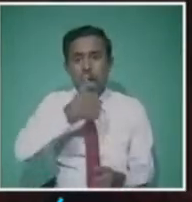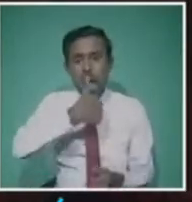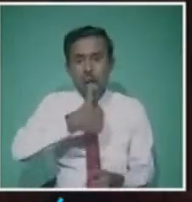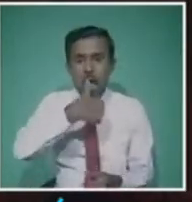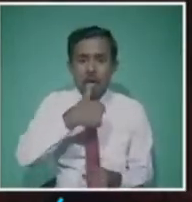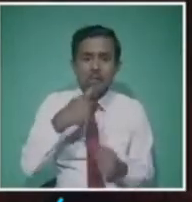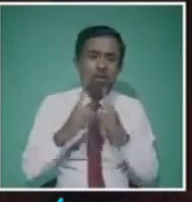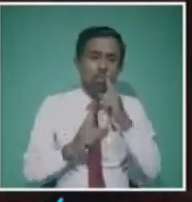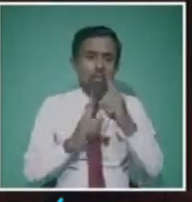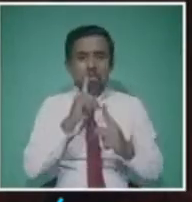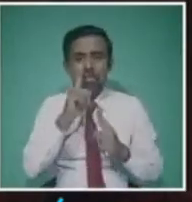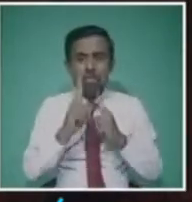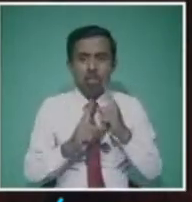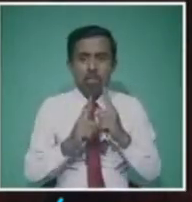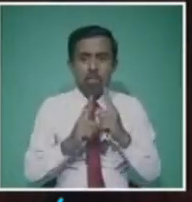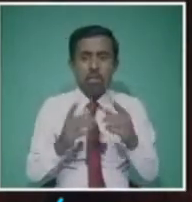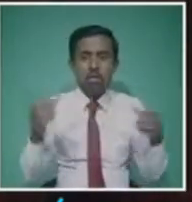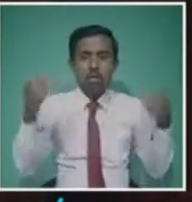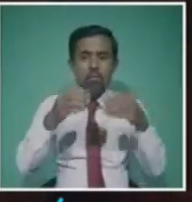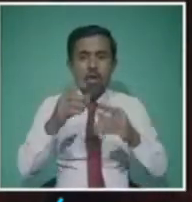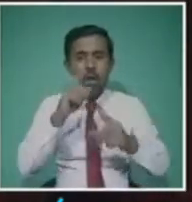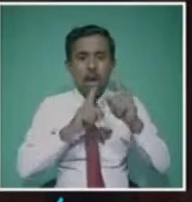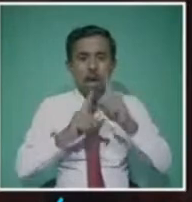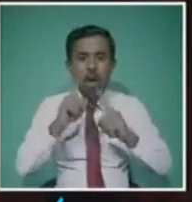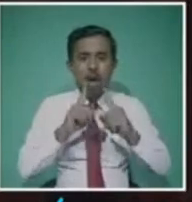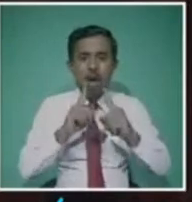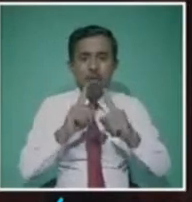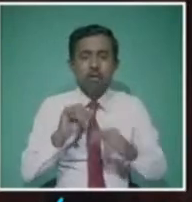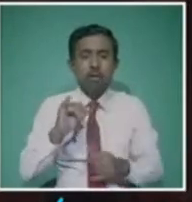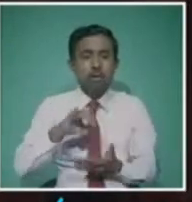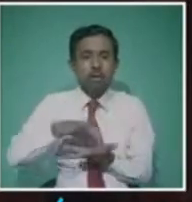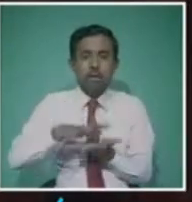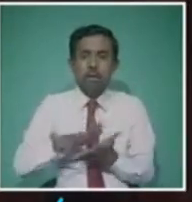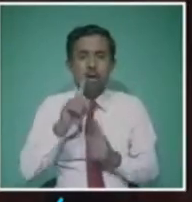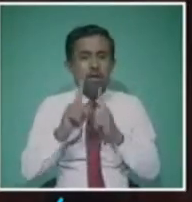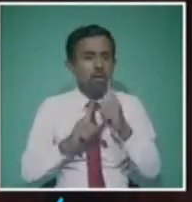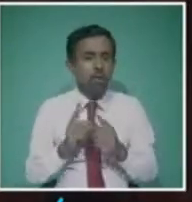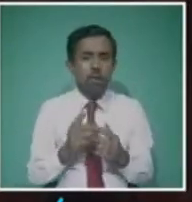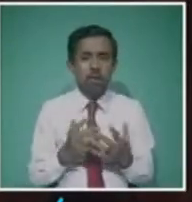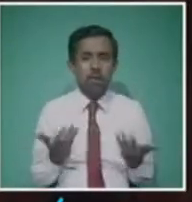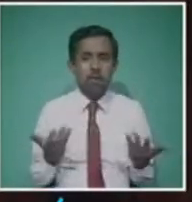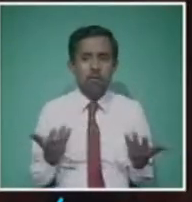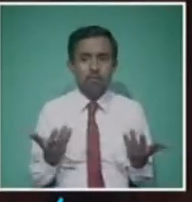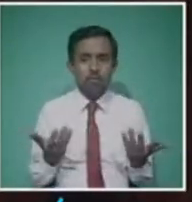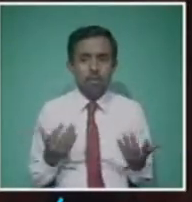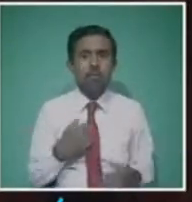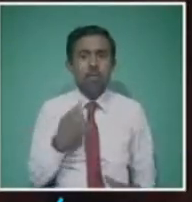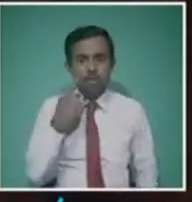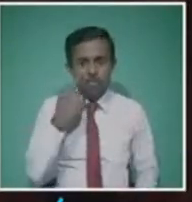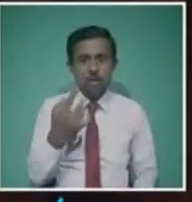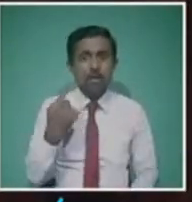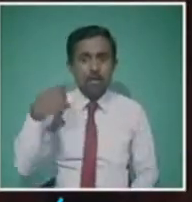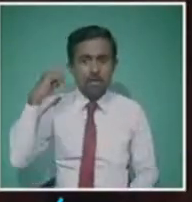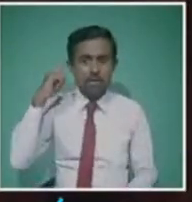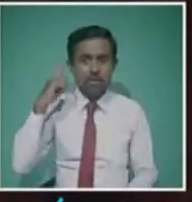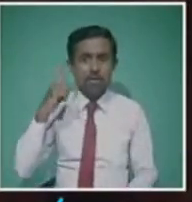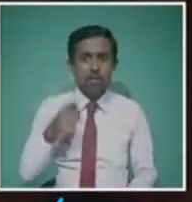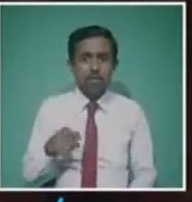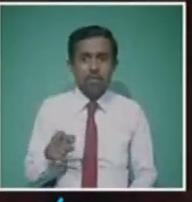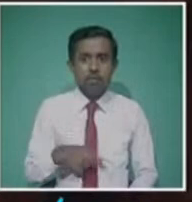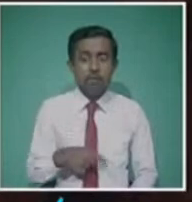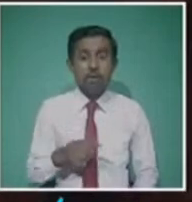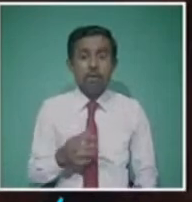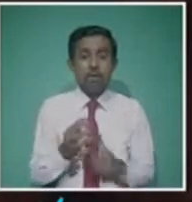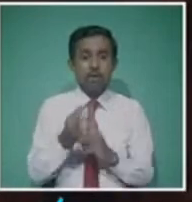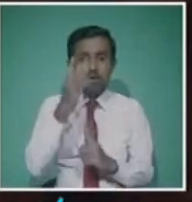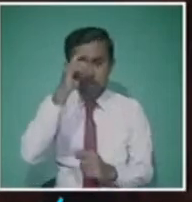කාත් එක්ක හරි කතා කරන්න කට්ටි එකදොල කතා කරන තැන් වල ඒක නිල සාකච්ඡා වෙන්නේ නෑ ඒ කාරණා අපි දැක්ක ඊයේ දවසේදී පැහැදිලිවම